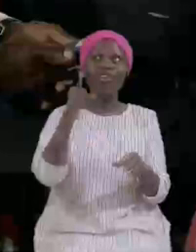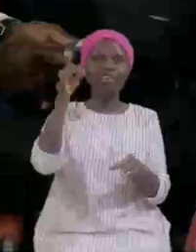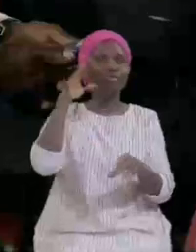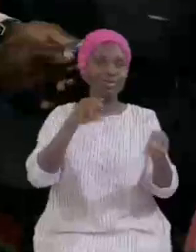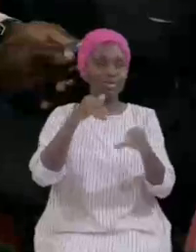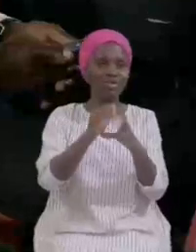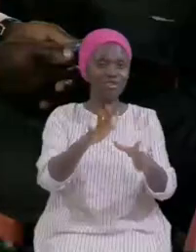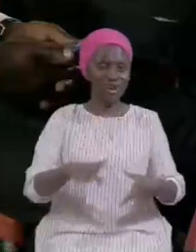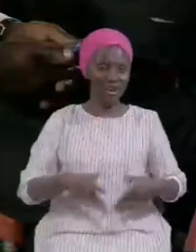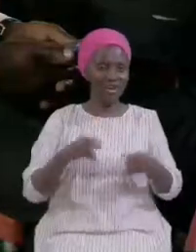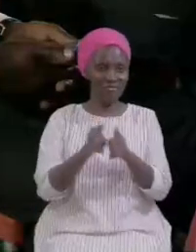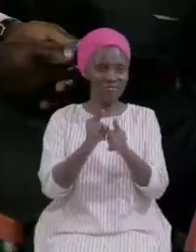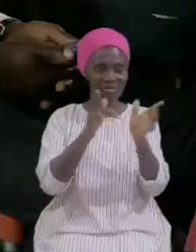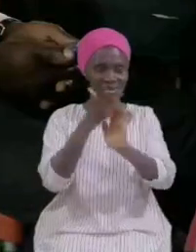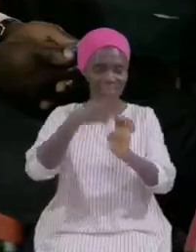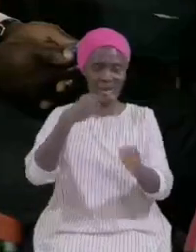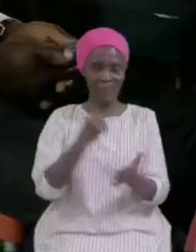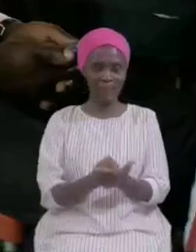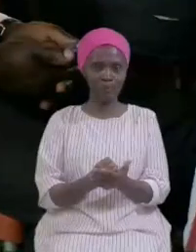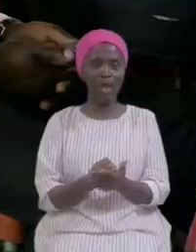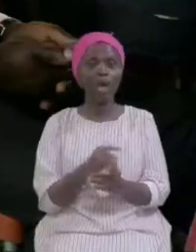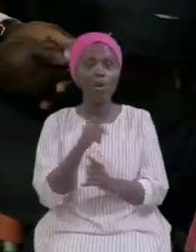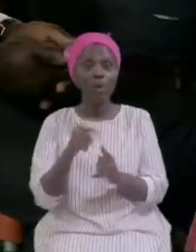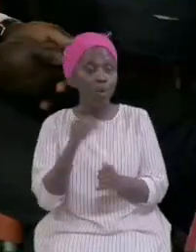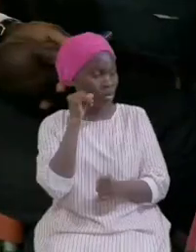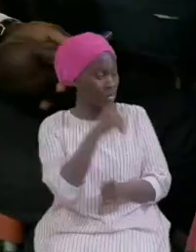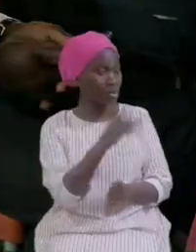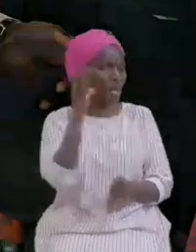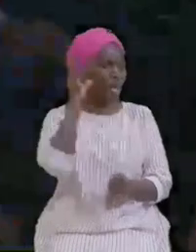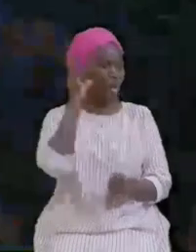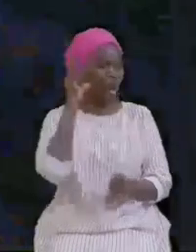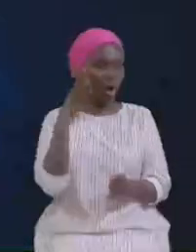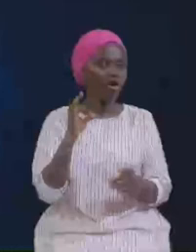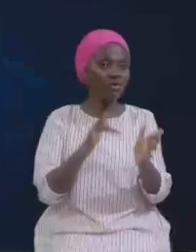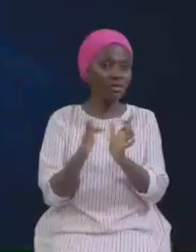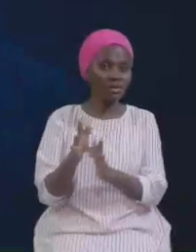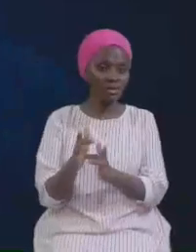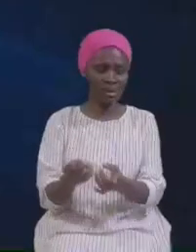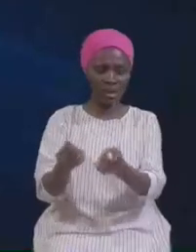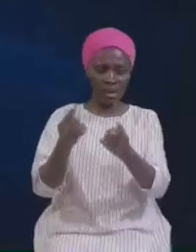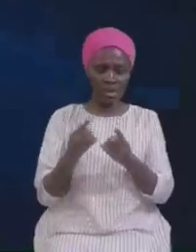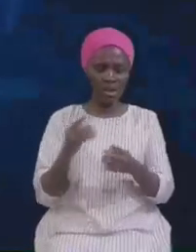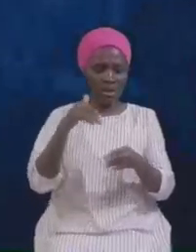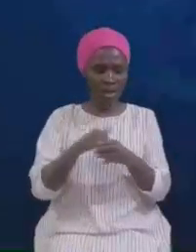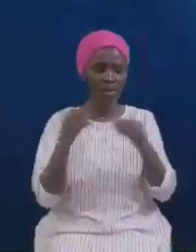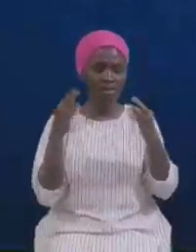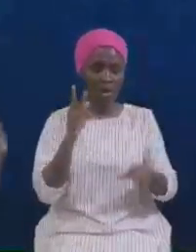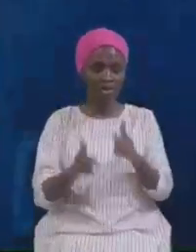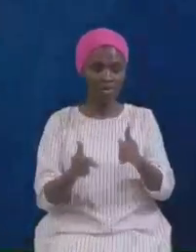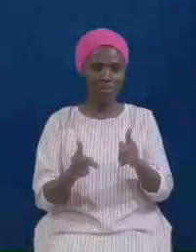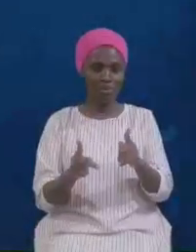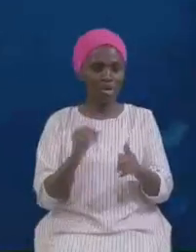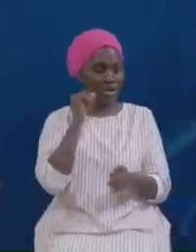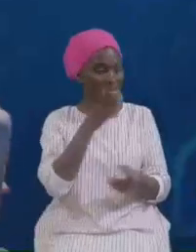ta vie. Ayant entendu parler de Jésus, elle vint dans la foule pas derrière et